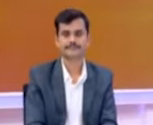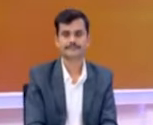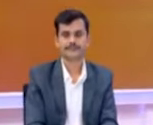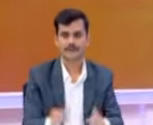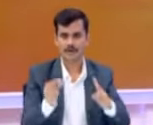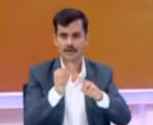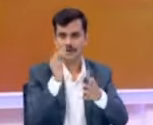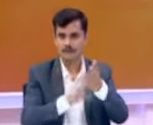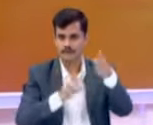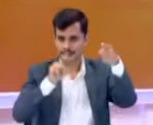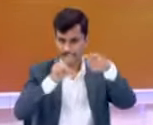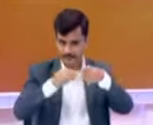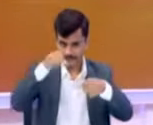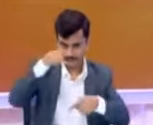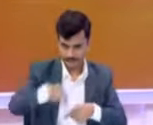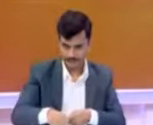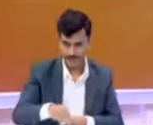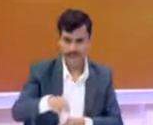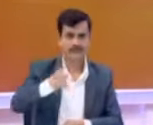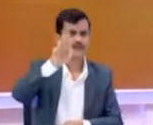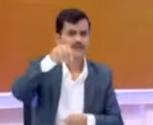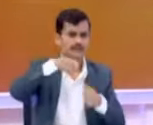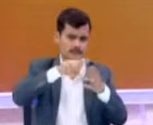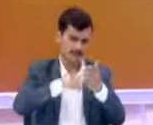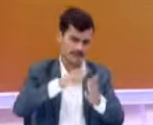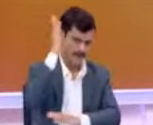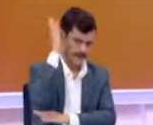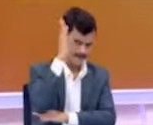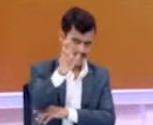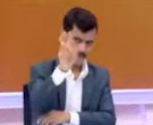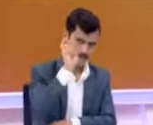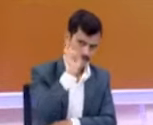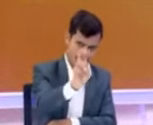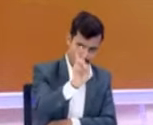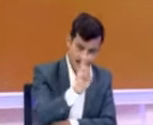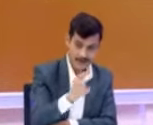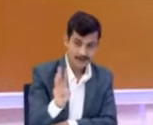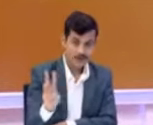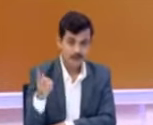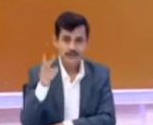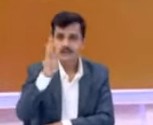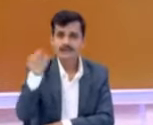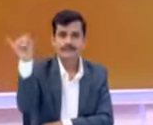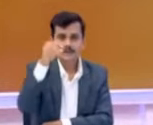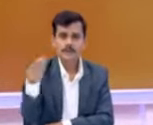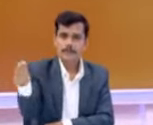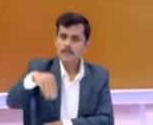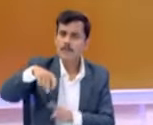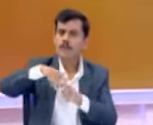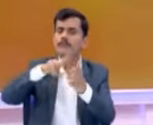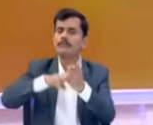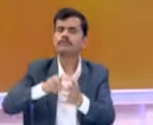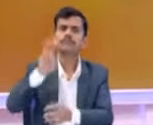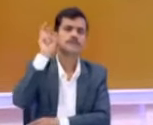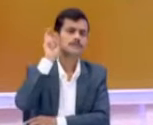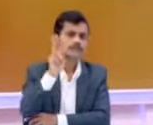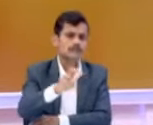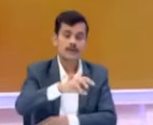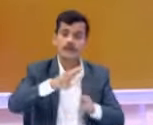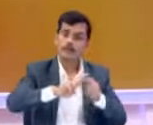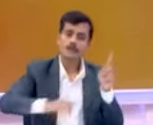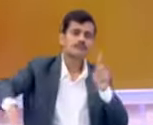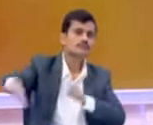पुणे में आज ऑपरेशनल करीब 30 किलोमीटर है, अंडर कंस्ट्रक्शन 36 किलोमीटर्स, टोटल